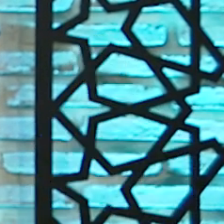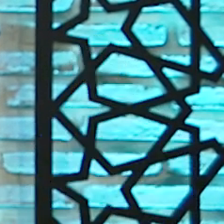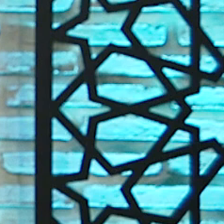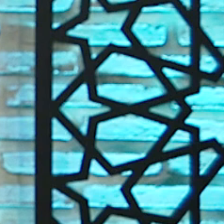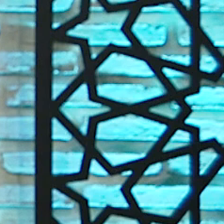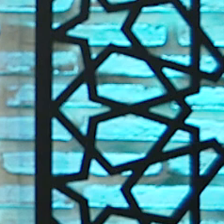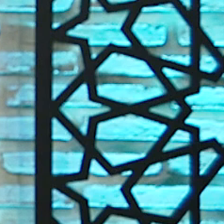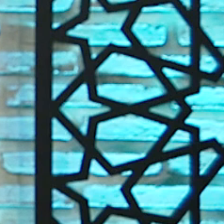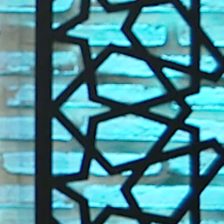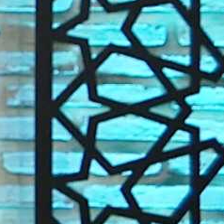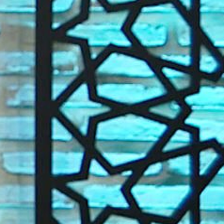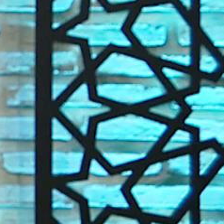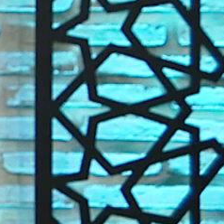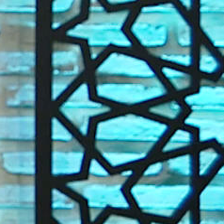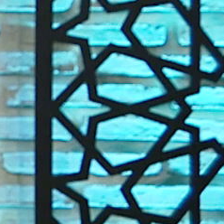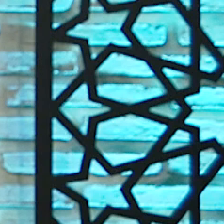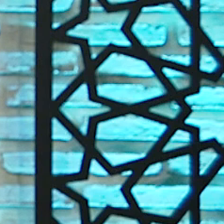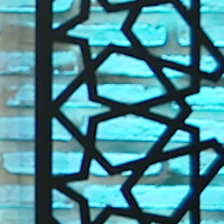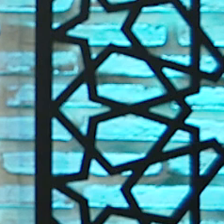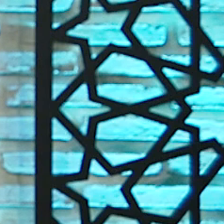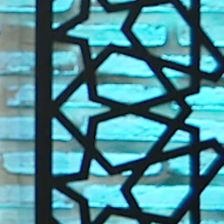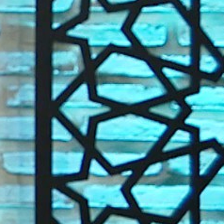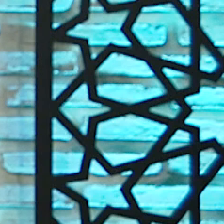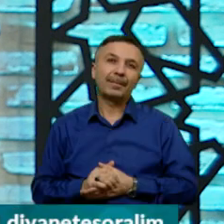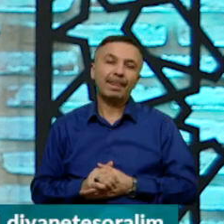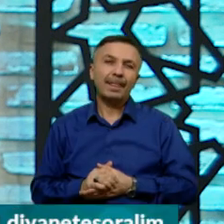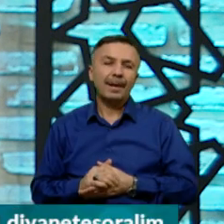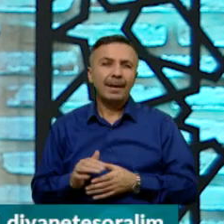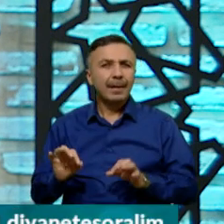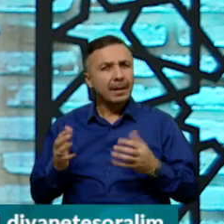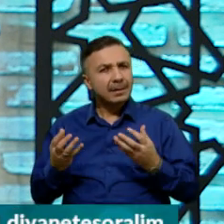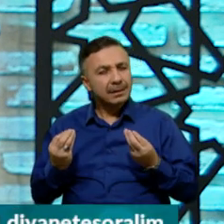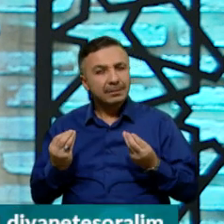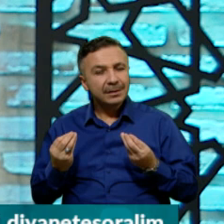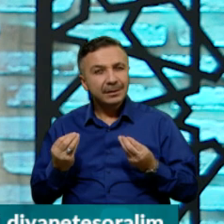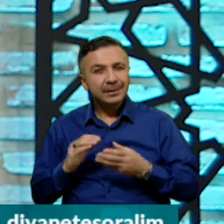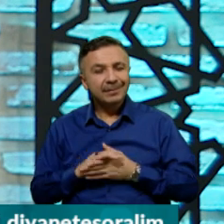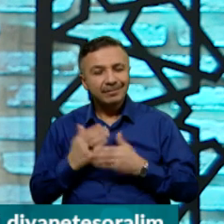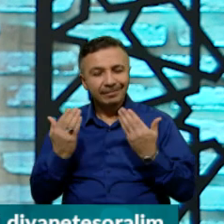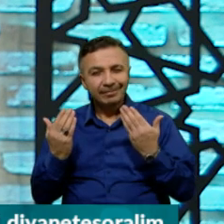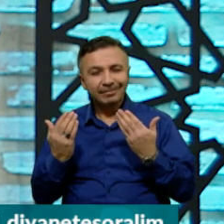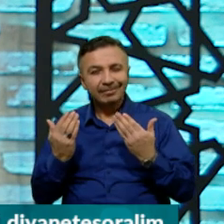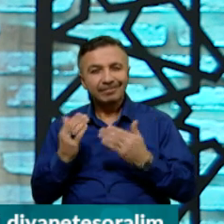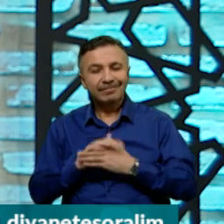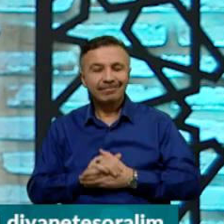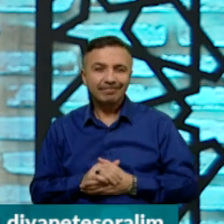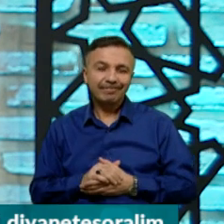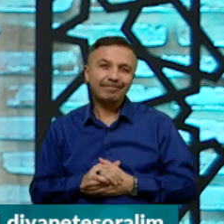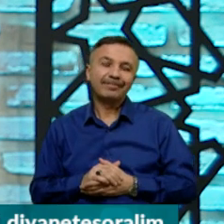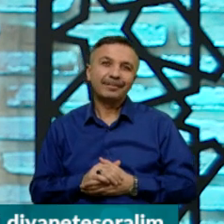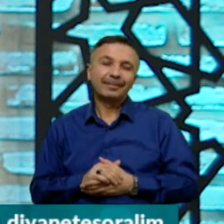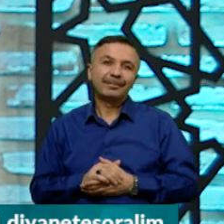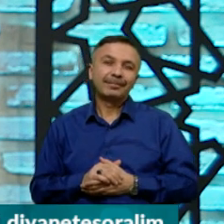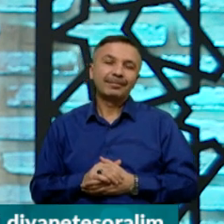bu Ve aleykümselam hayırlı akşamlar olsun hamd olsun Dua eder dua bekleriz Ali Bey Sizde iyisiniz